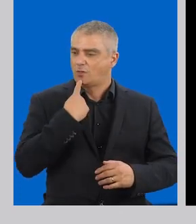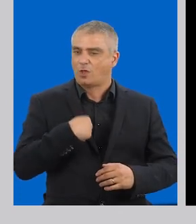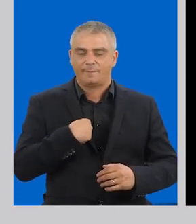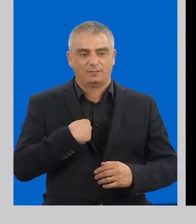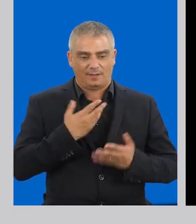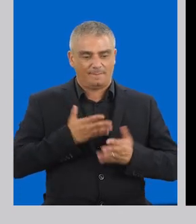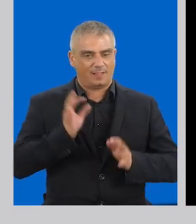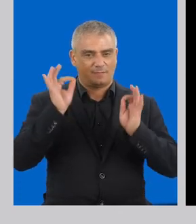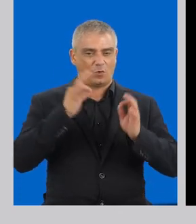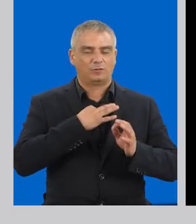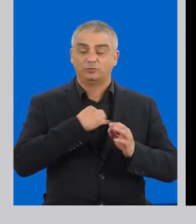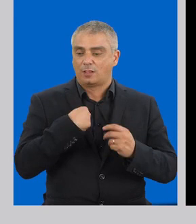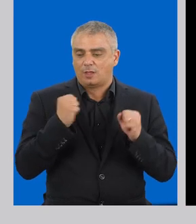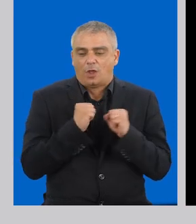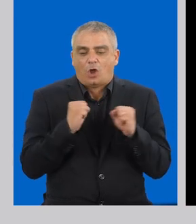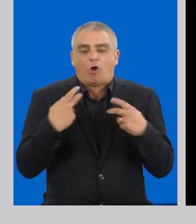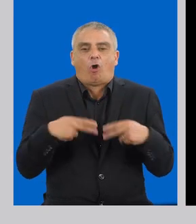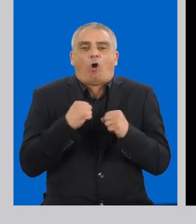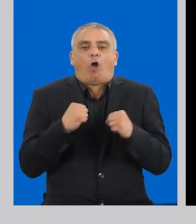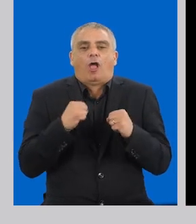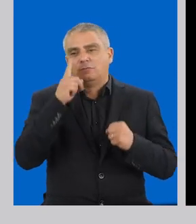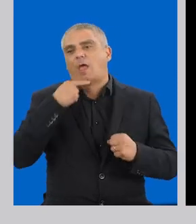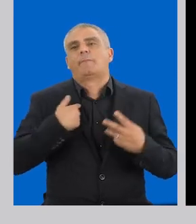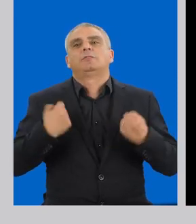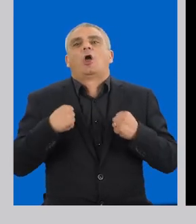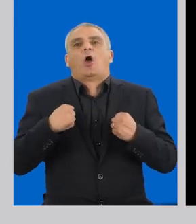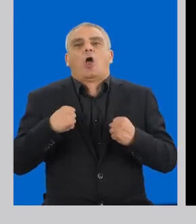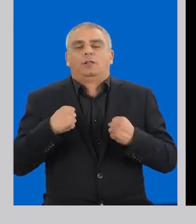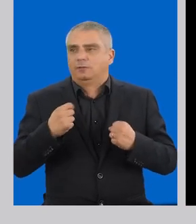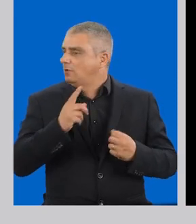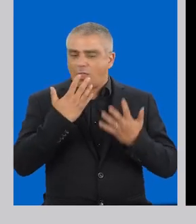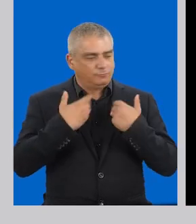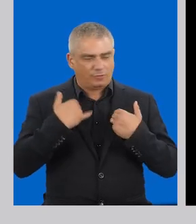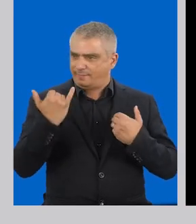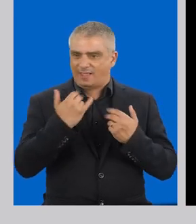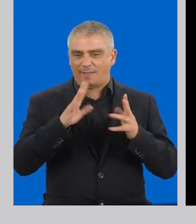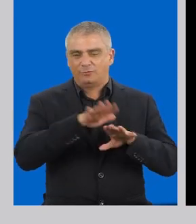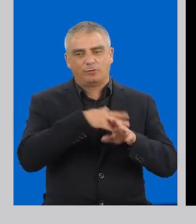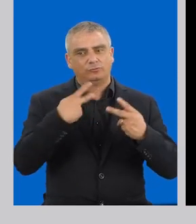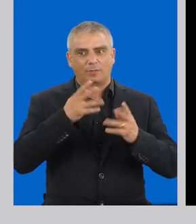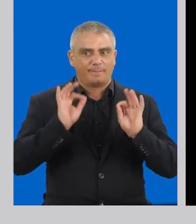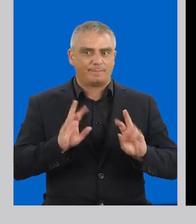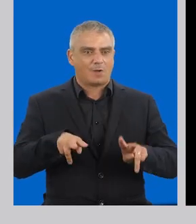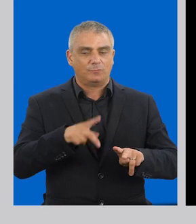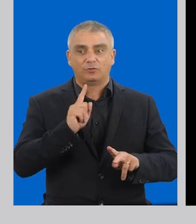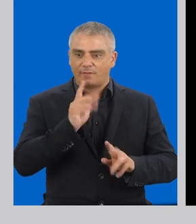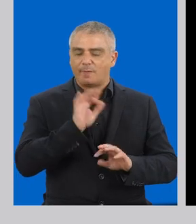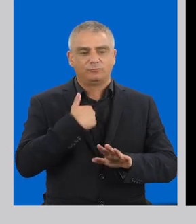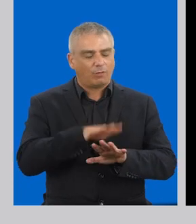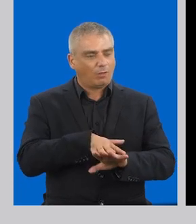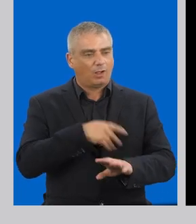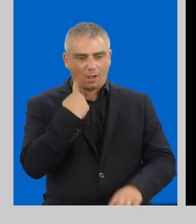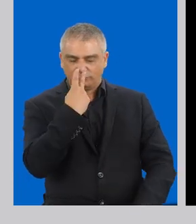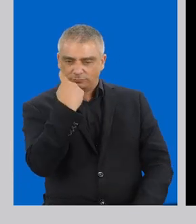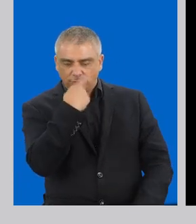שלי אומרת לי הבת המיוחדת שלי אני רועדת מפחד אבא א היא לא משתפת אותי בדרך כלל בפחדים עד כדי כך אבל ממש